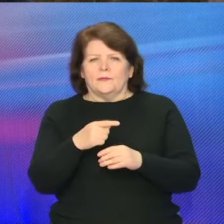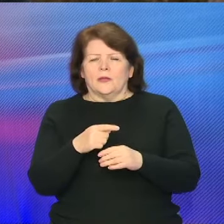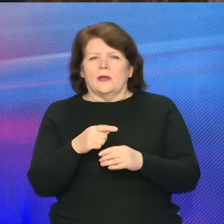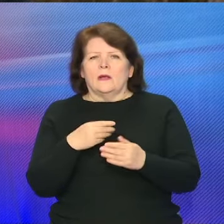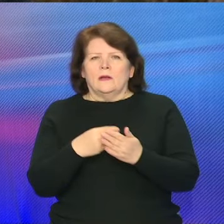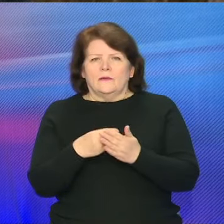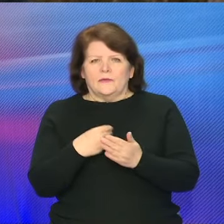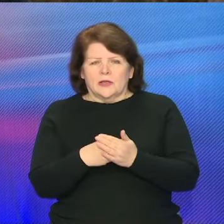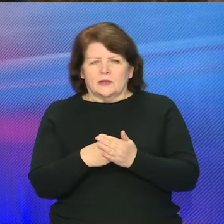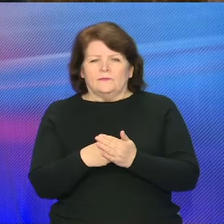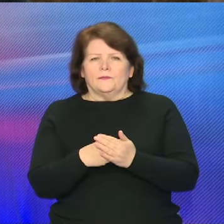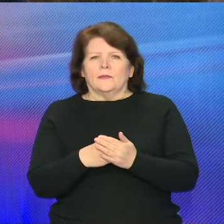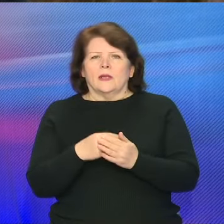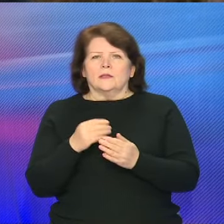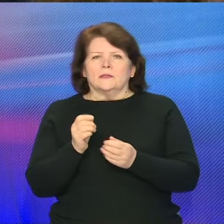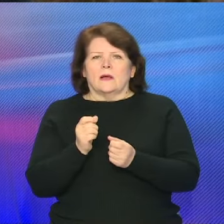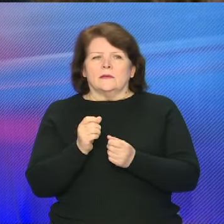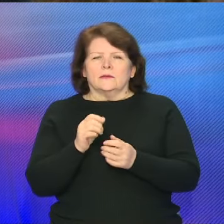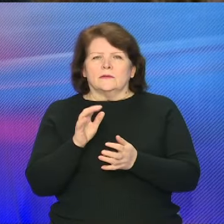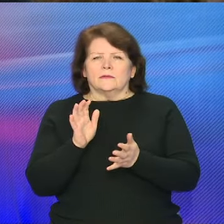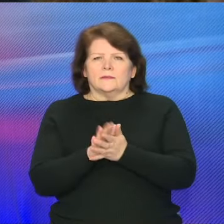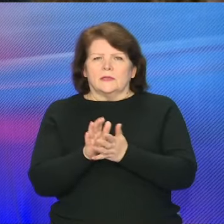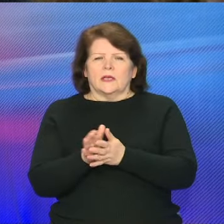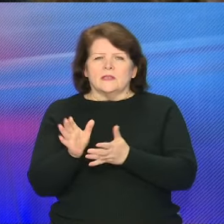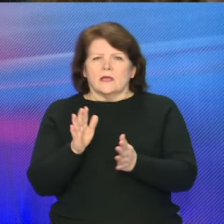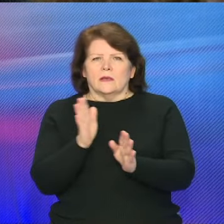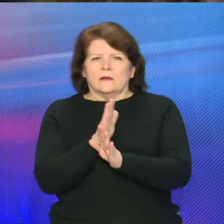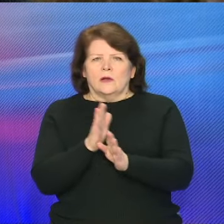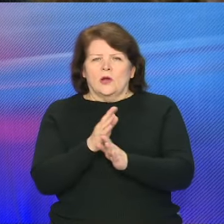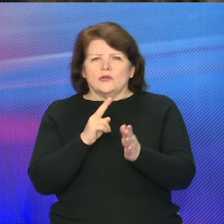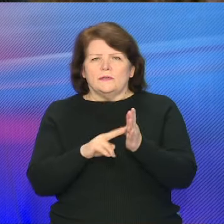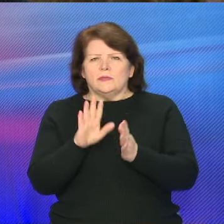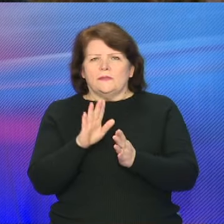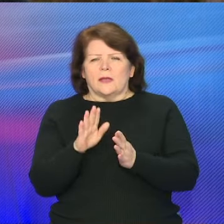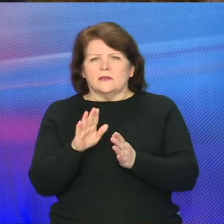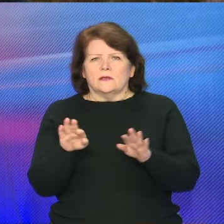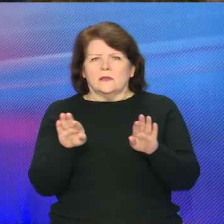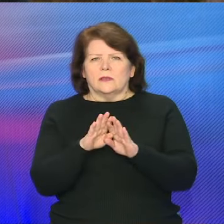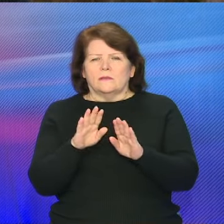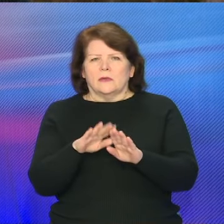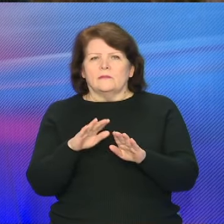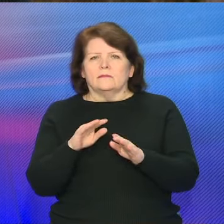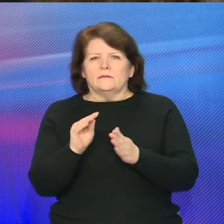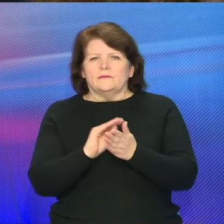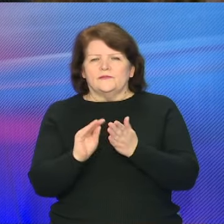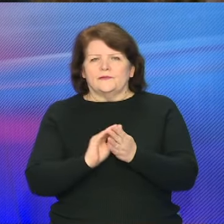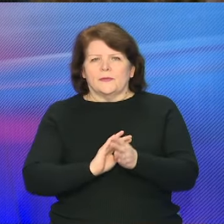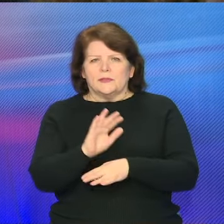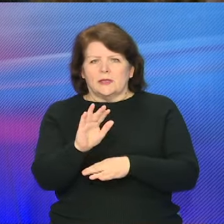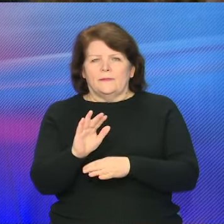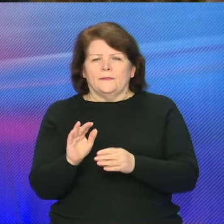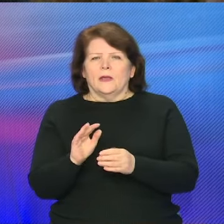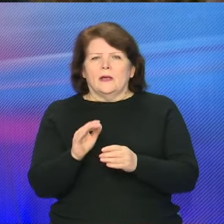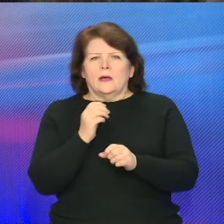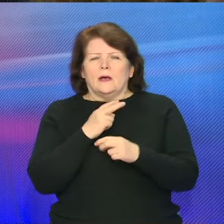среде засорением отходов. Уже с начала этого года 75 претензий таких мы предъявили. Поэтому видим, что